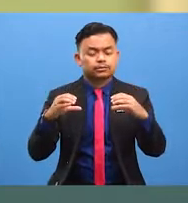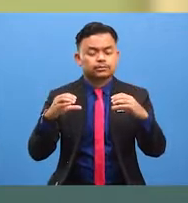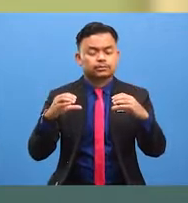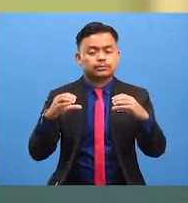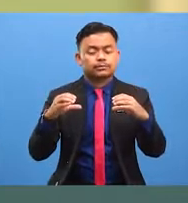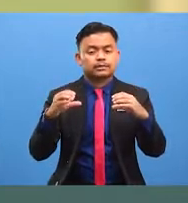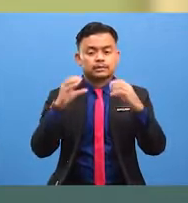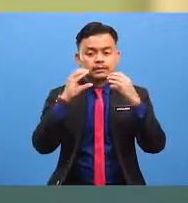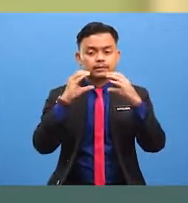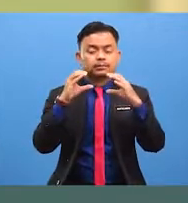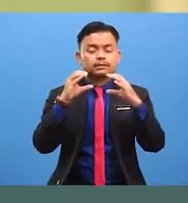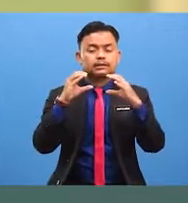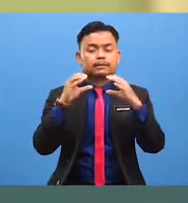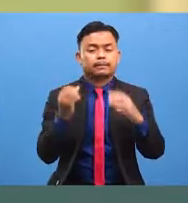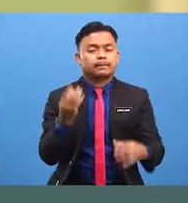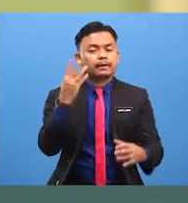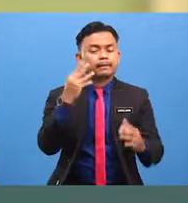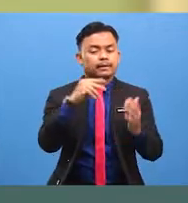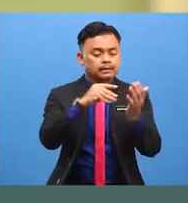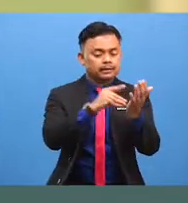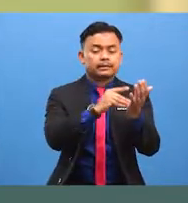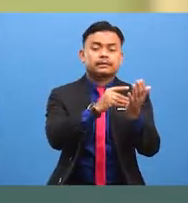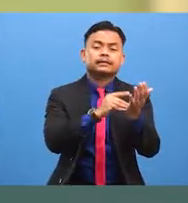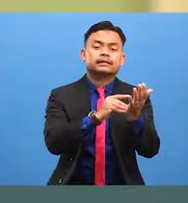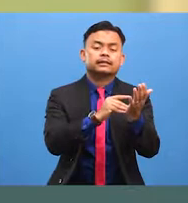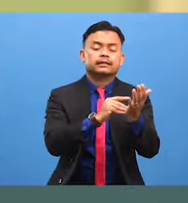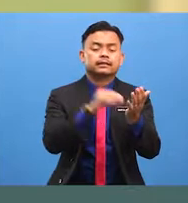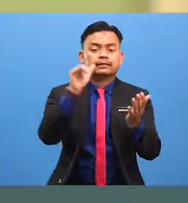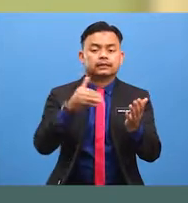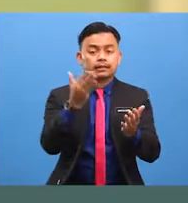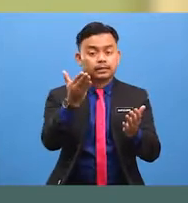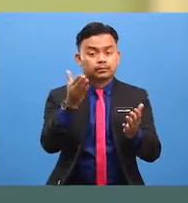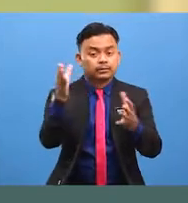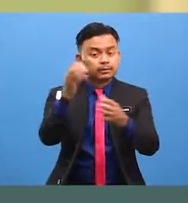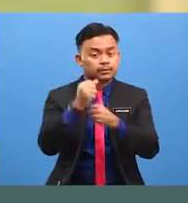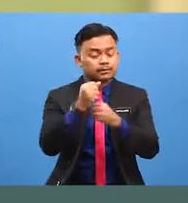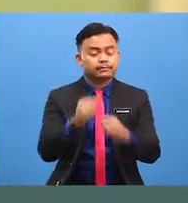nyatakan berapa kiraan pergerakan dada yang kamu dapat.